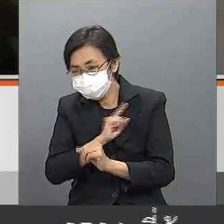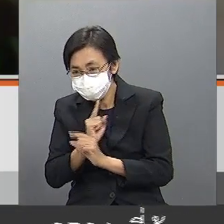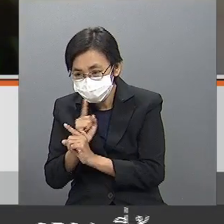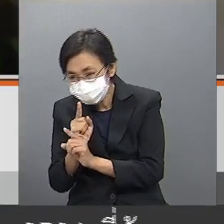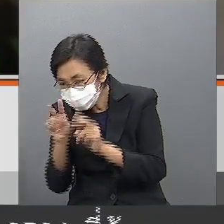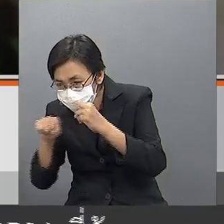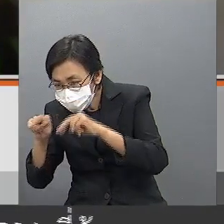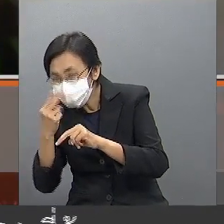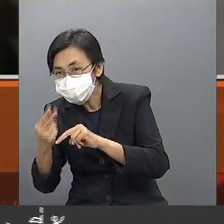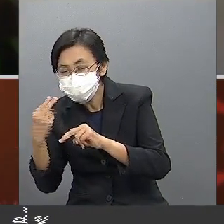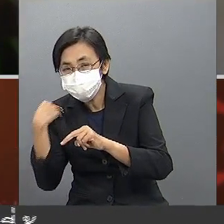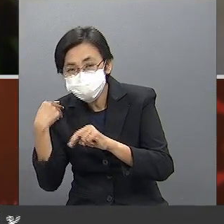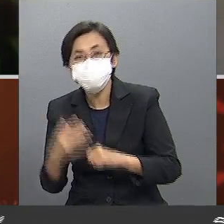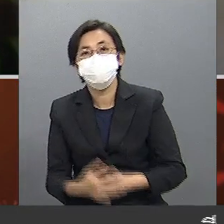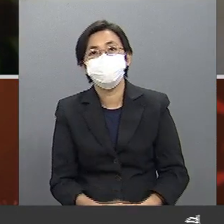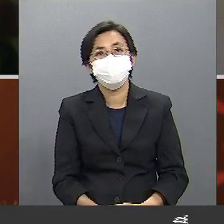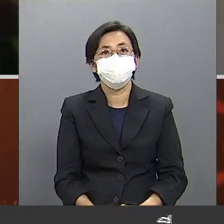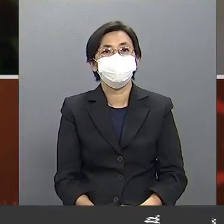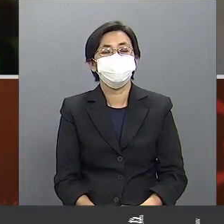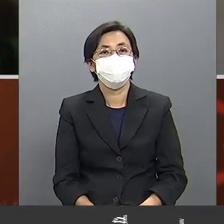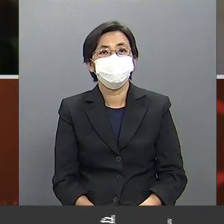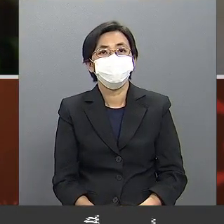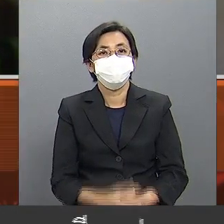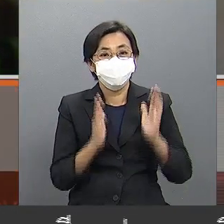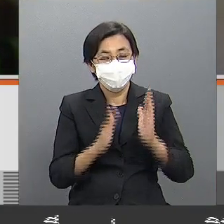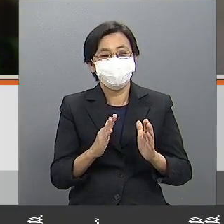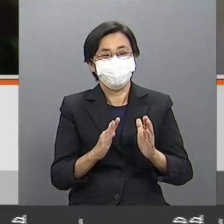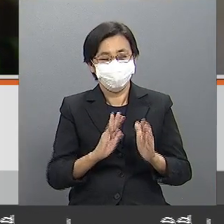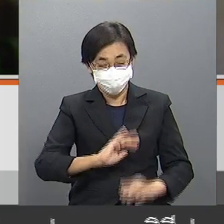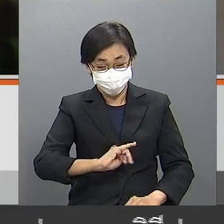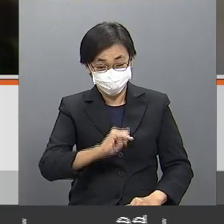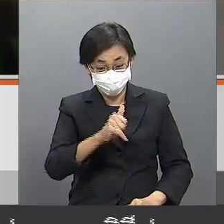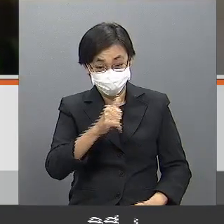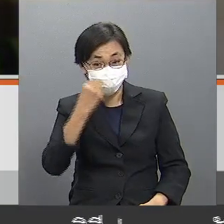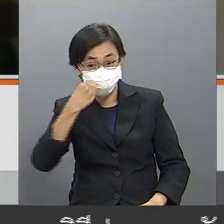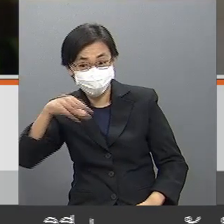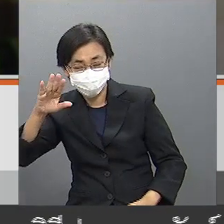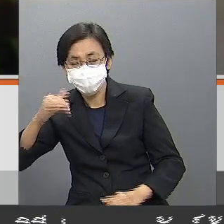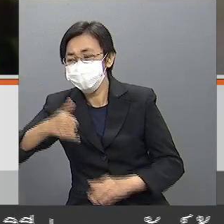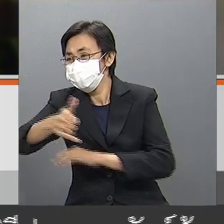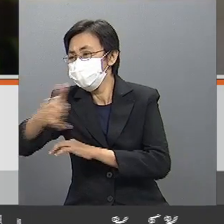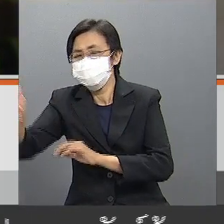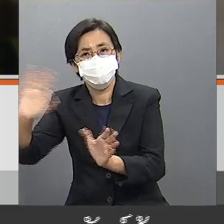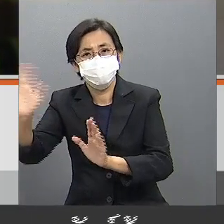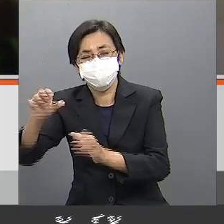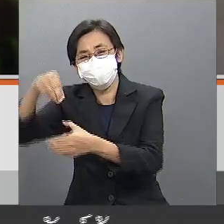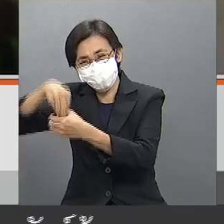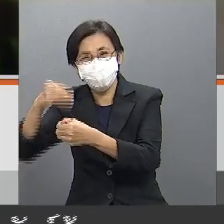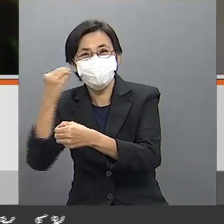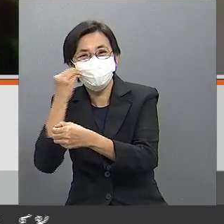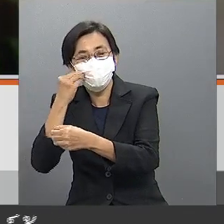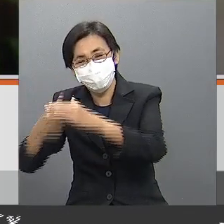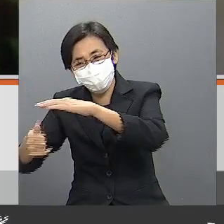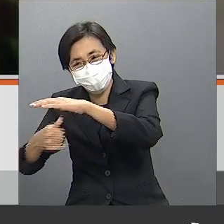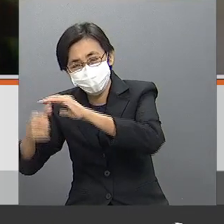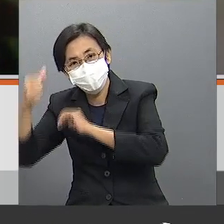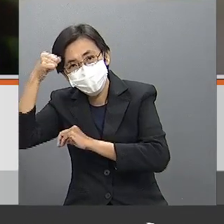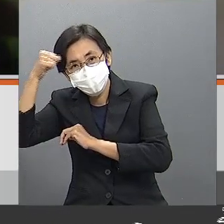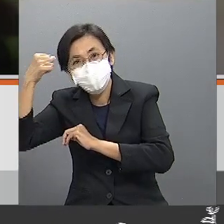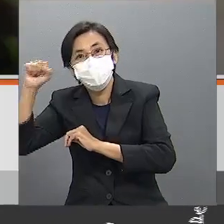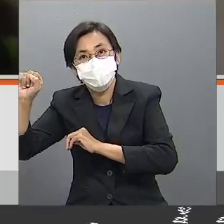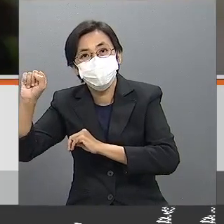เจ้าหน้าที่ทำความสะอาดรถเอ็กซเรย์พระราชทานหลังนำมาใช้เอ็กซเรย์ปอดติดตามอาการผู้ติดเชื้อโควิด -19 ภายในโรงพยาบาลสนามส่วนประ